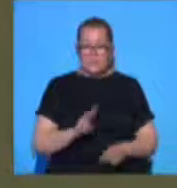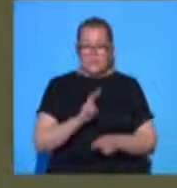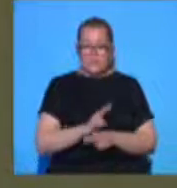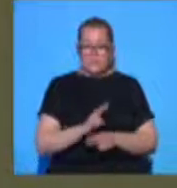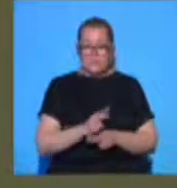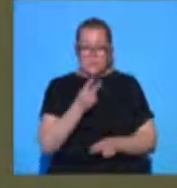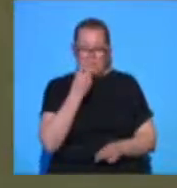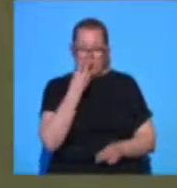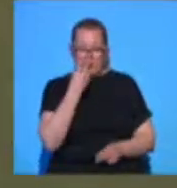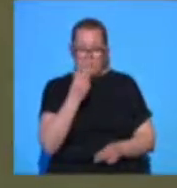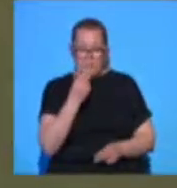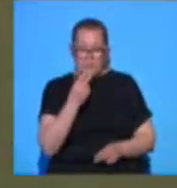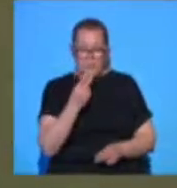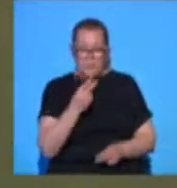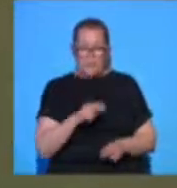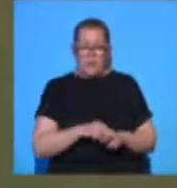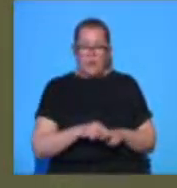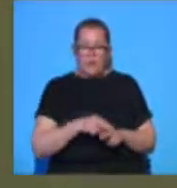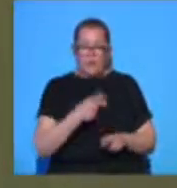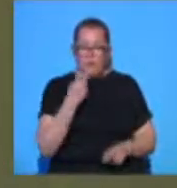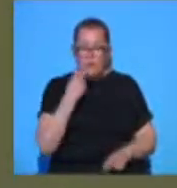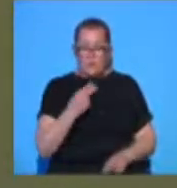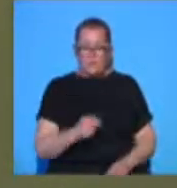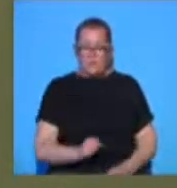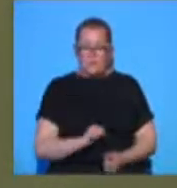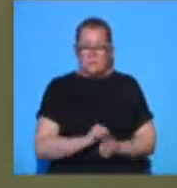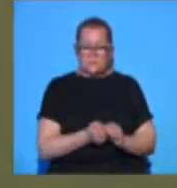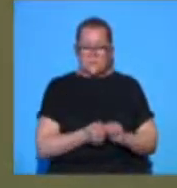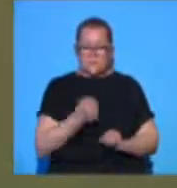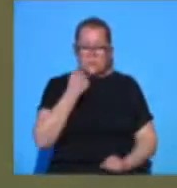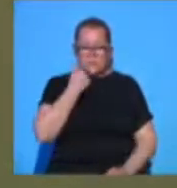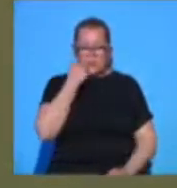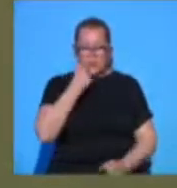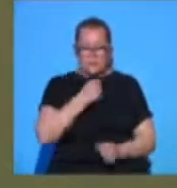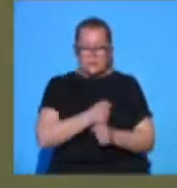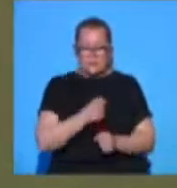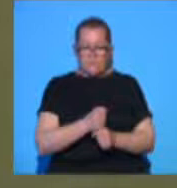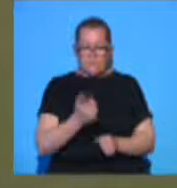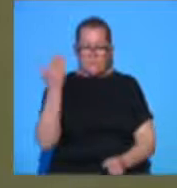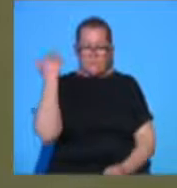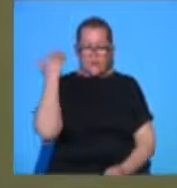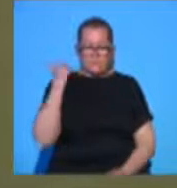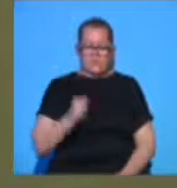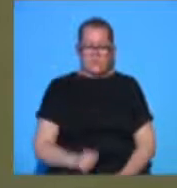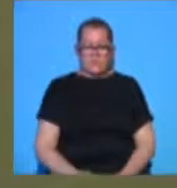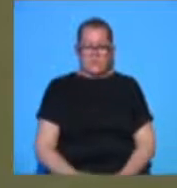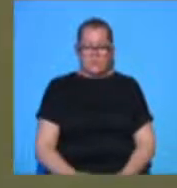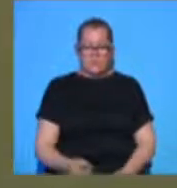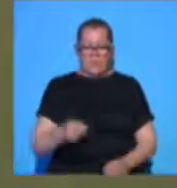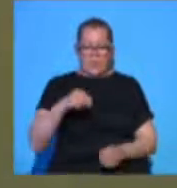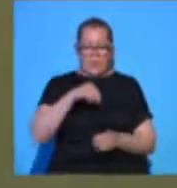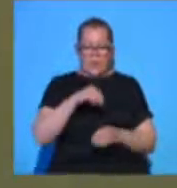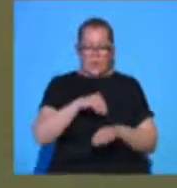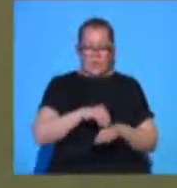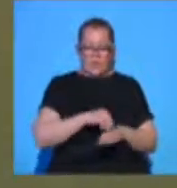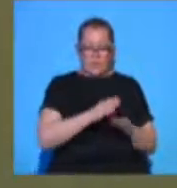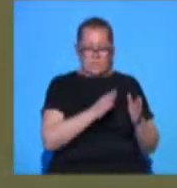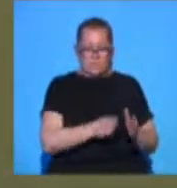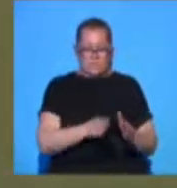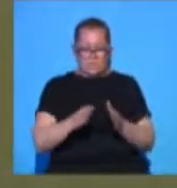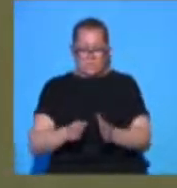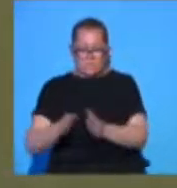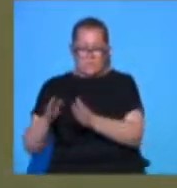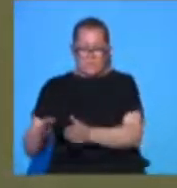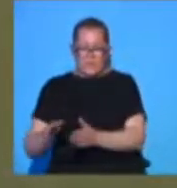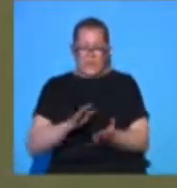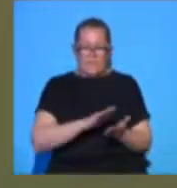lor, de valoarea lor documentară, istorică sau așa mai departe și le pune într-o ordine oarecare și în anumite